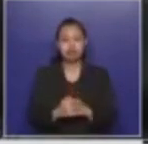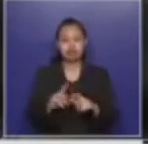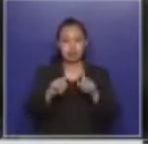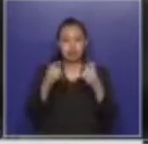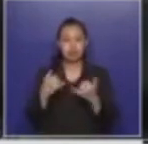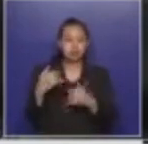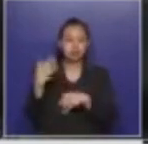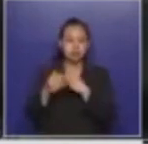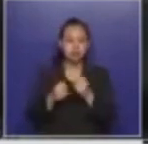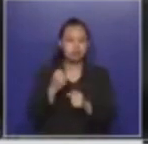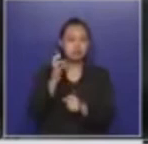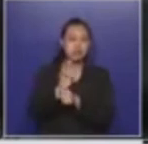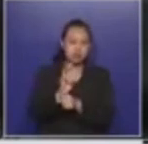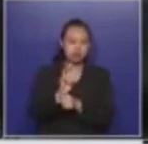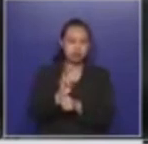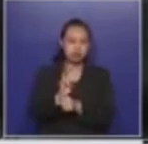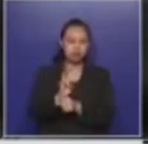ที่ 7ปีงบประมาณของ